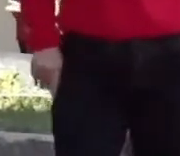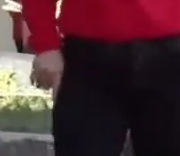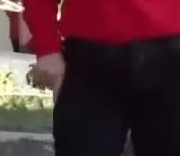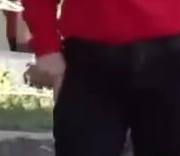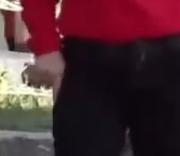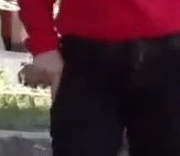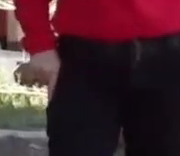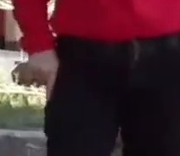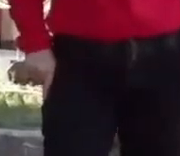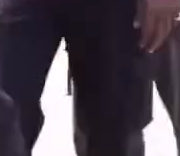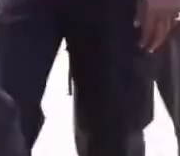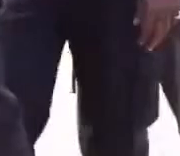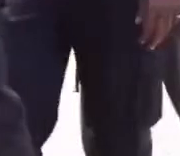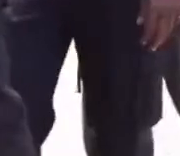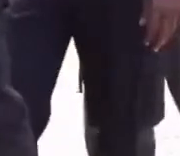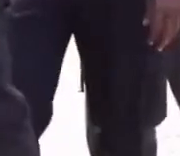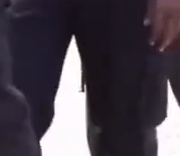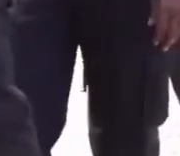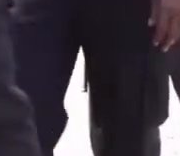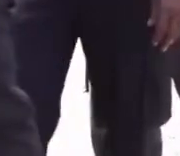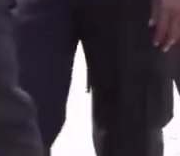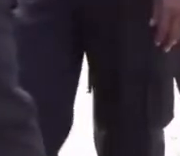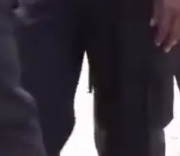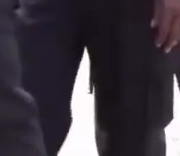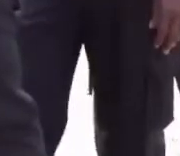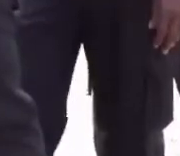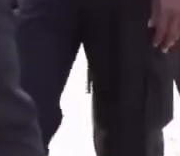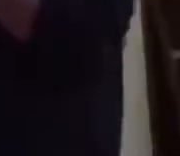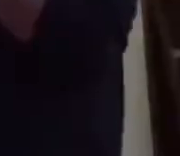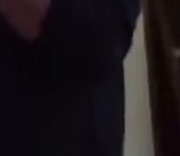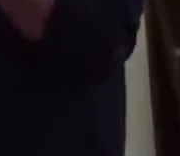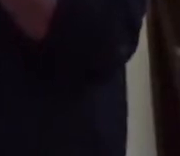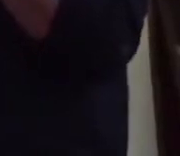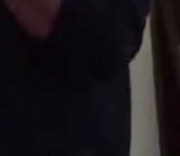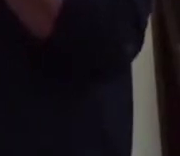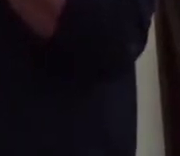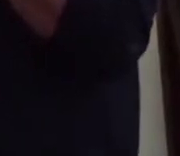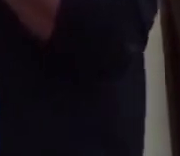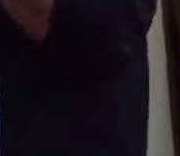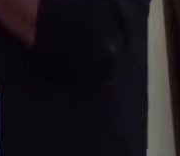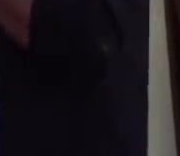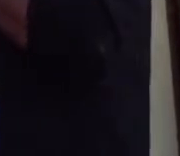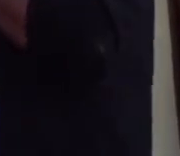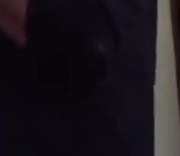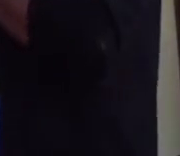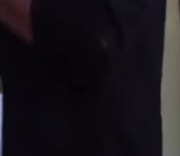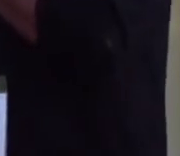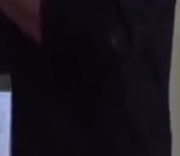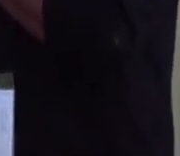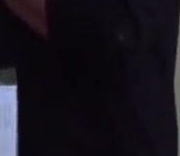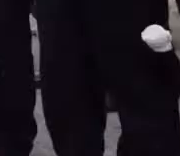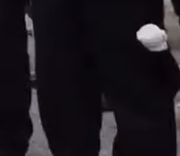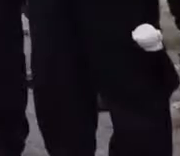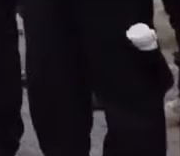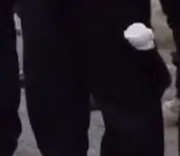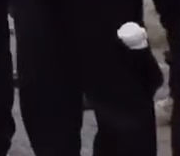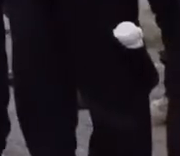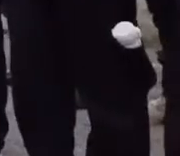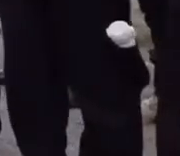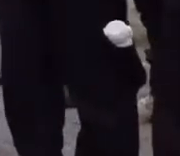baik kepada individu maupun kepada kelompok atau forum Tagana di tingkat provinsi dan kabupaten atau